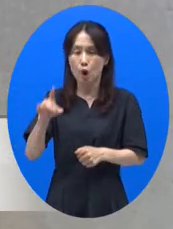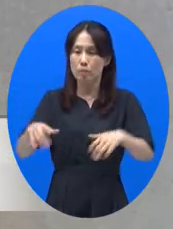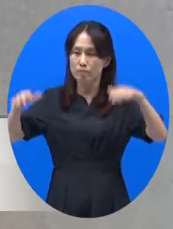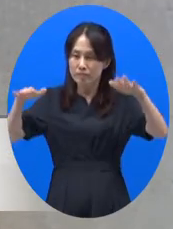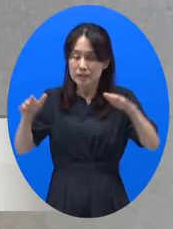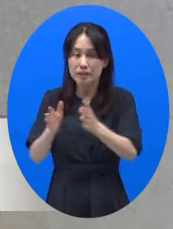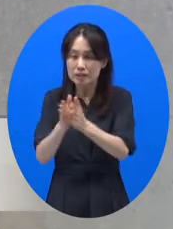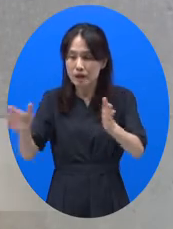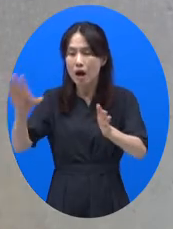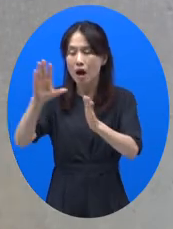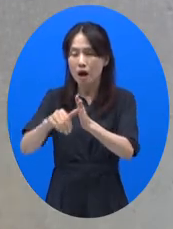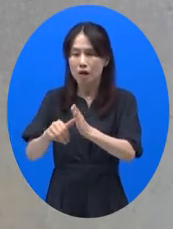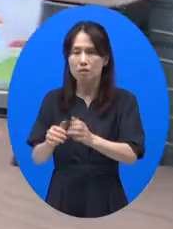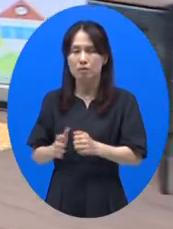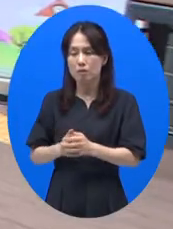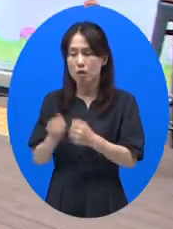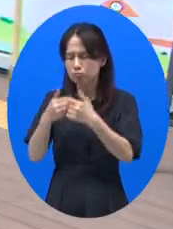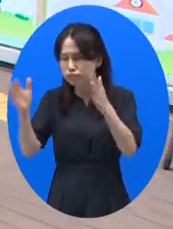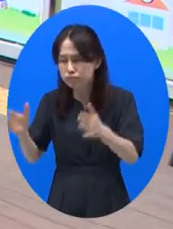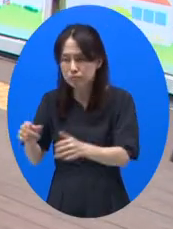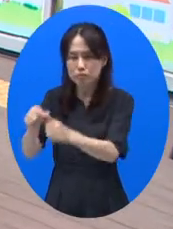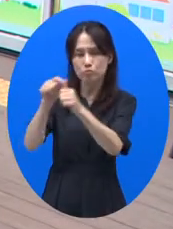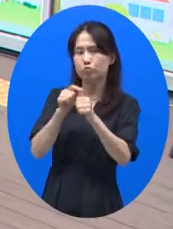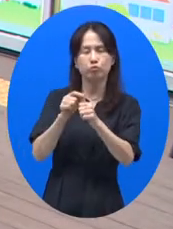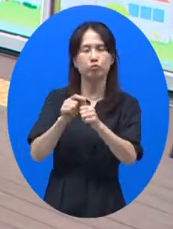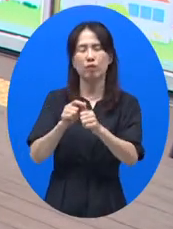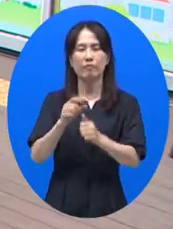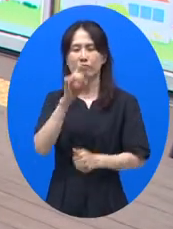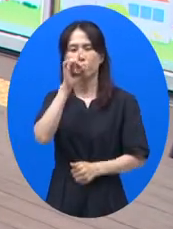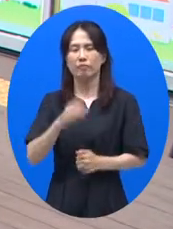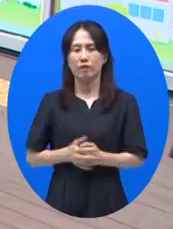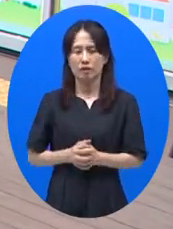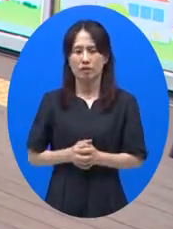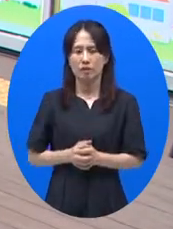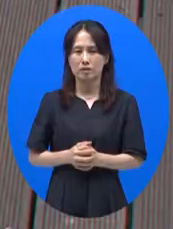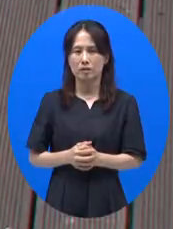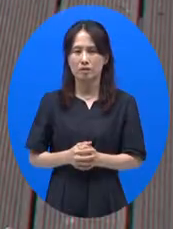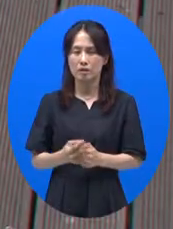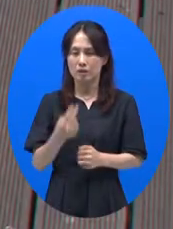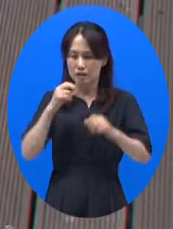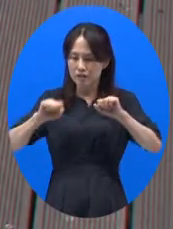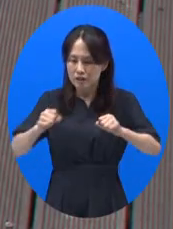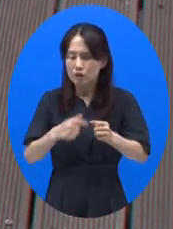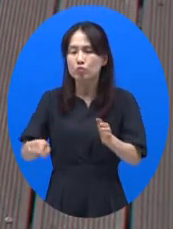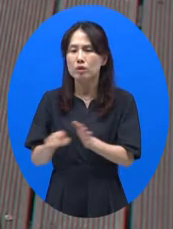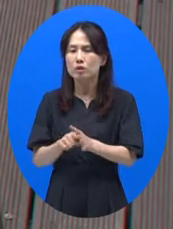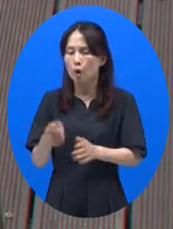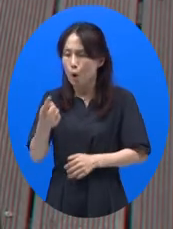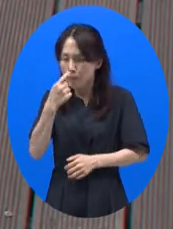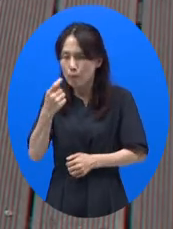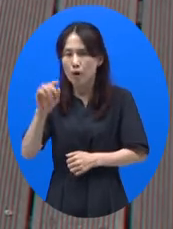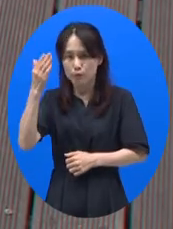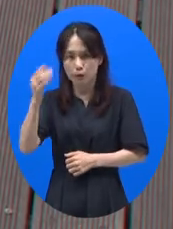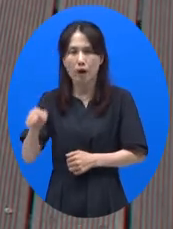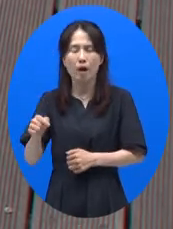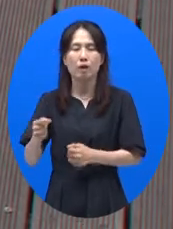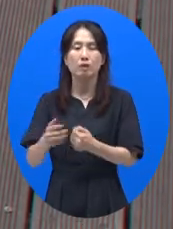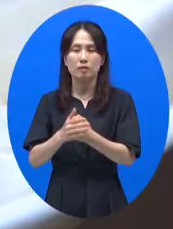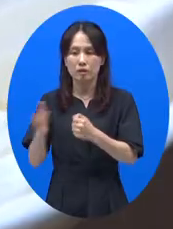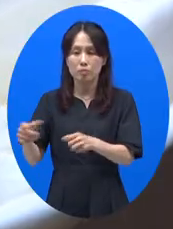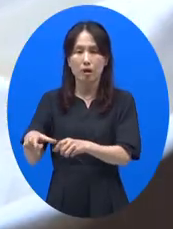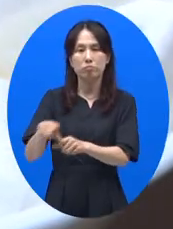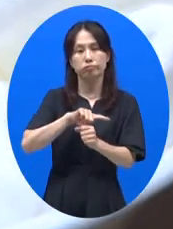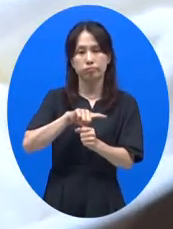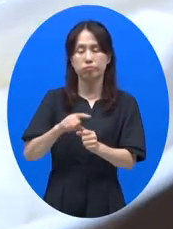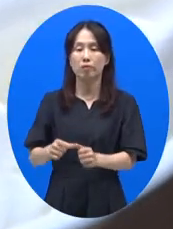섣부른 구조는 금물입니다 과잉 구조와 보호로 생존을 위해 배워야 할 것들을 자칫 놓칠 수 있어 구조 센터를